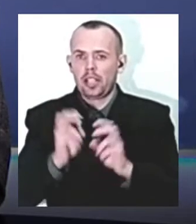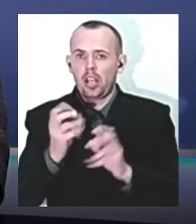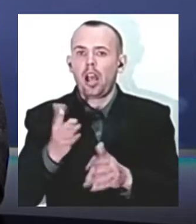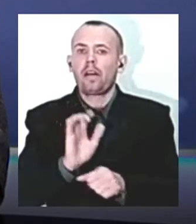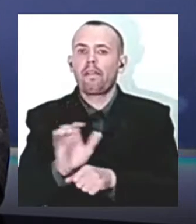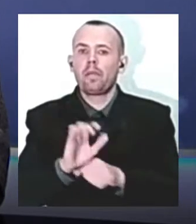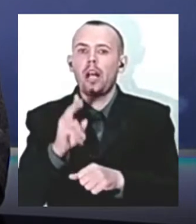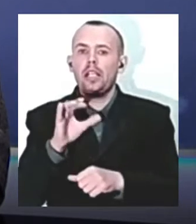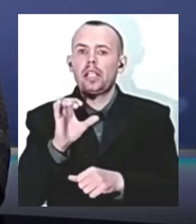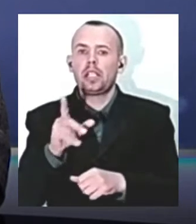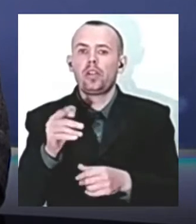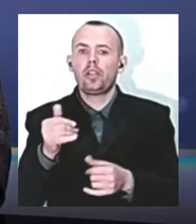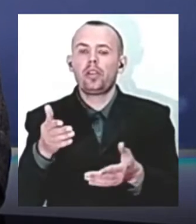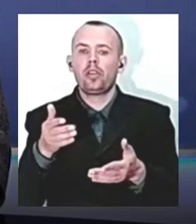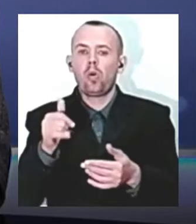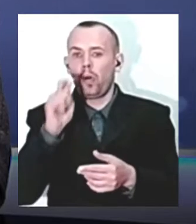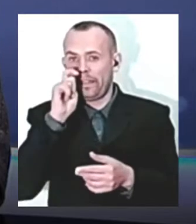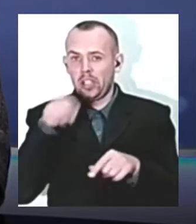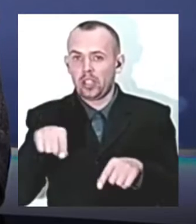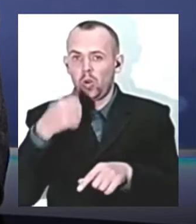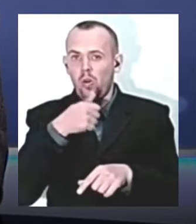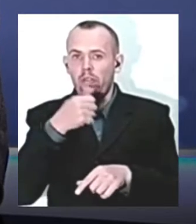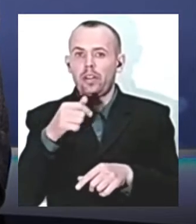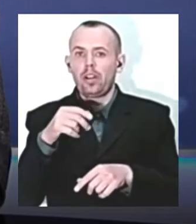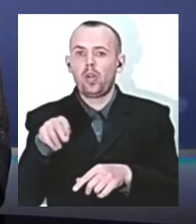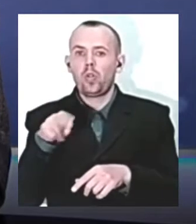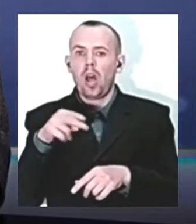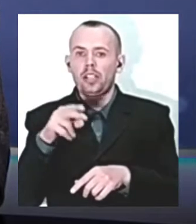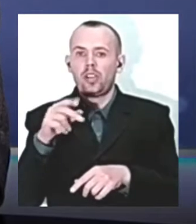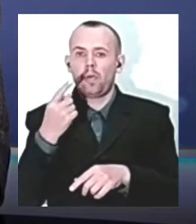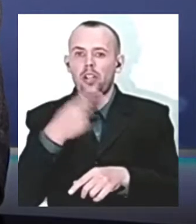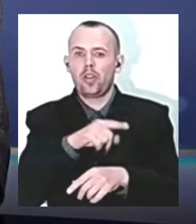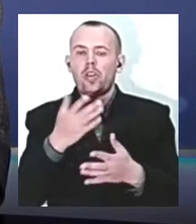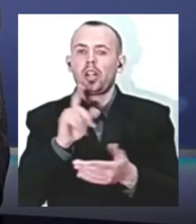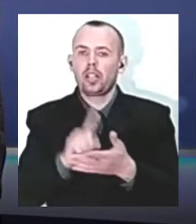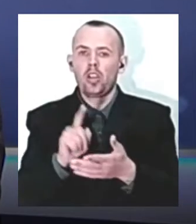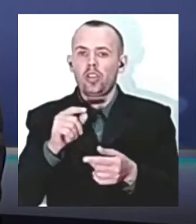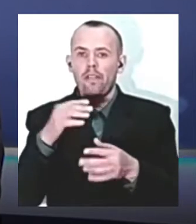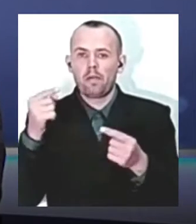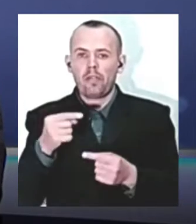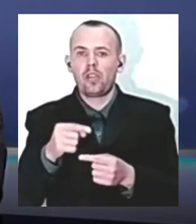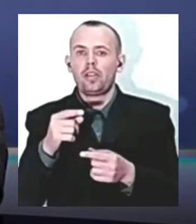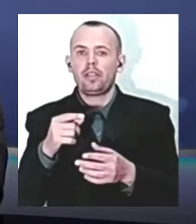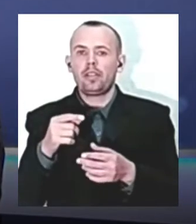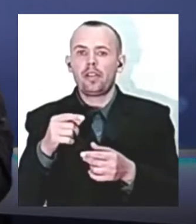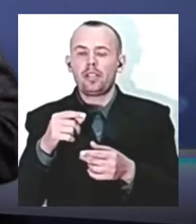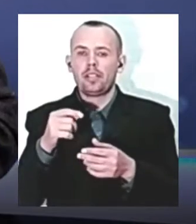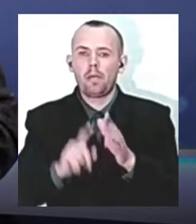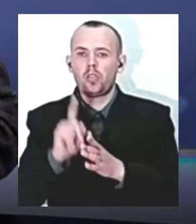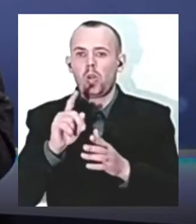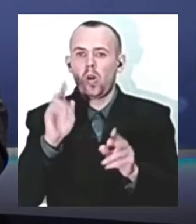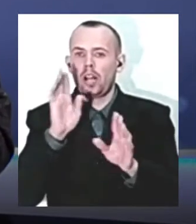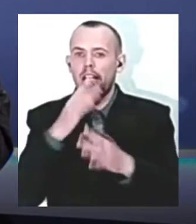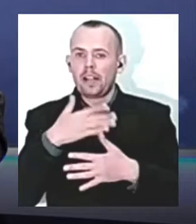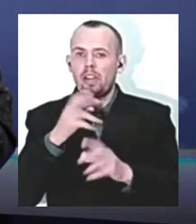І у квітні цього року в Дунайській обласній лікарні, яка є теж опорною, ковідною, запустили кисневу станцію. Це вже